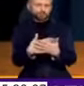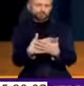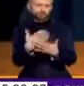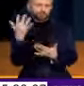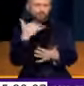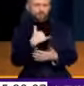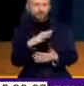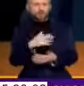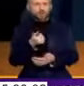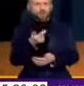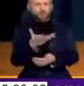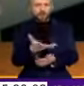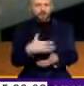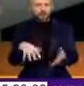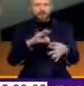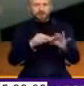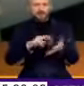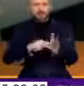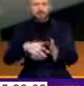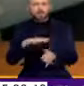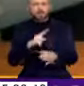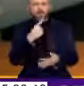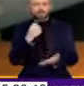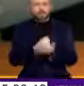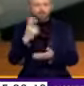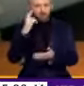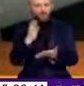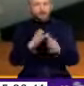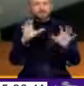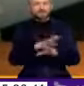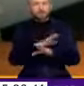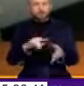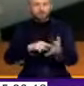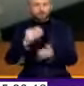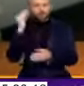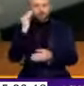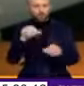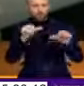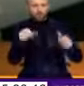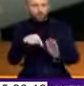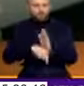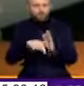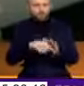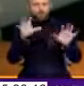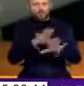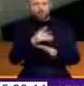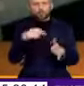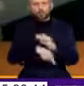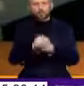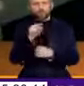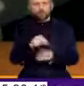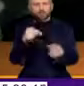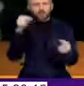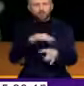У нас було декілька. Всі детальні плани території, які ухваляються в Києві, є незаконними з точки зору форми і змісту. Незаконні, тому що вони